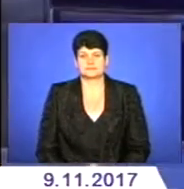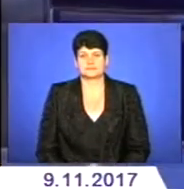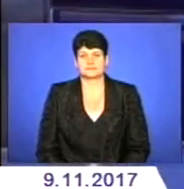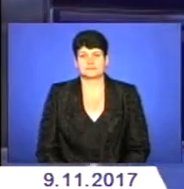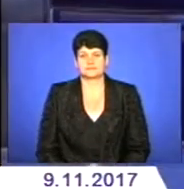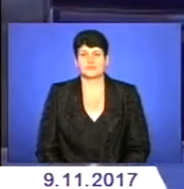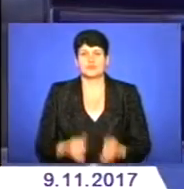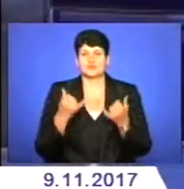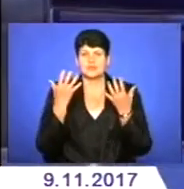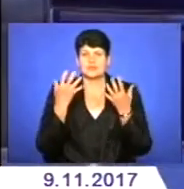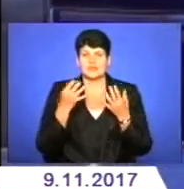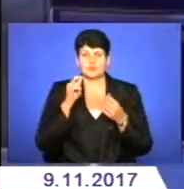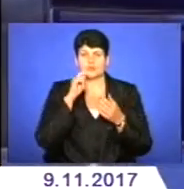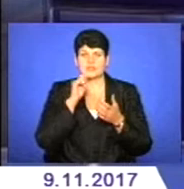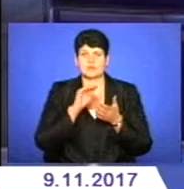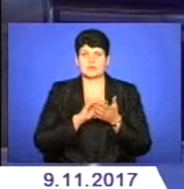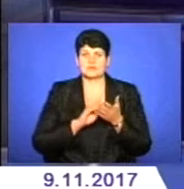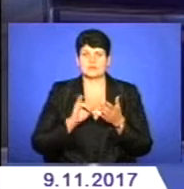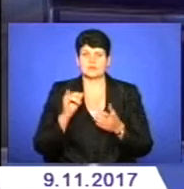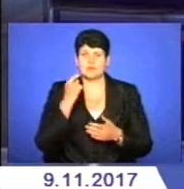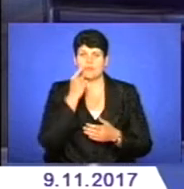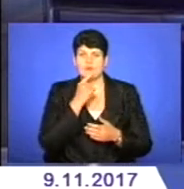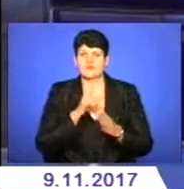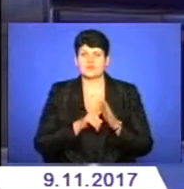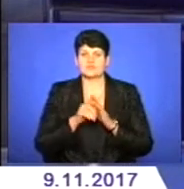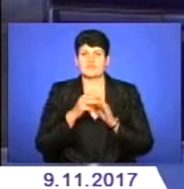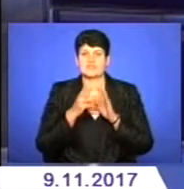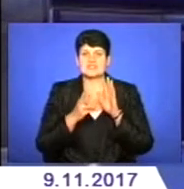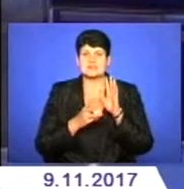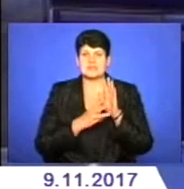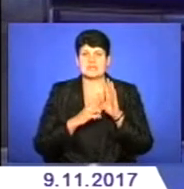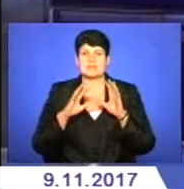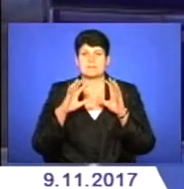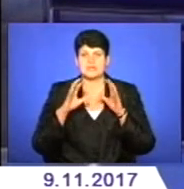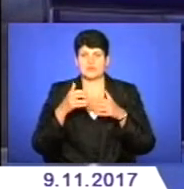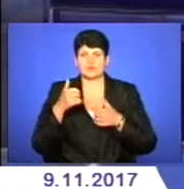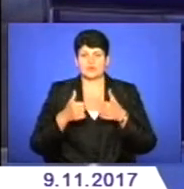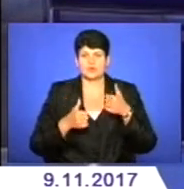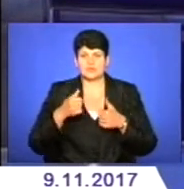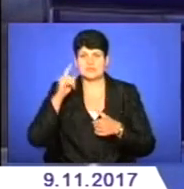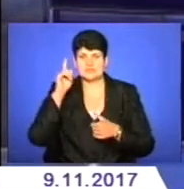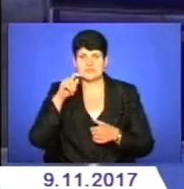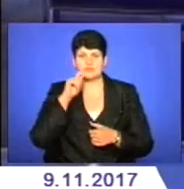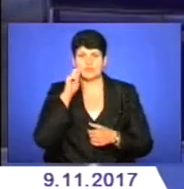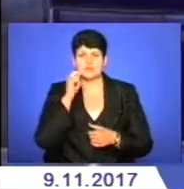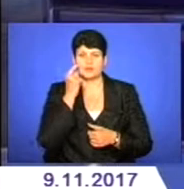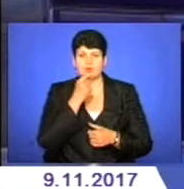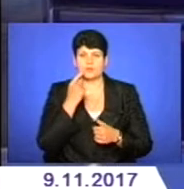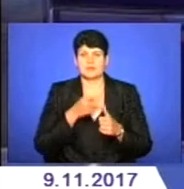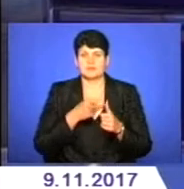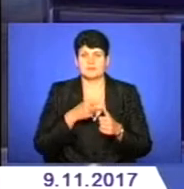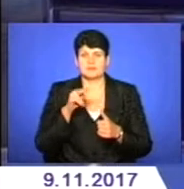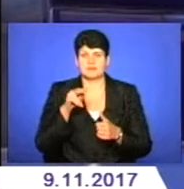І сьогодні у День української писемності і мови розпочався 18-й міжнародний конкурс знавців української мови імені Петра